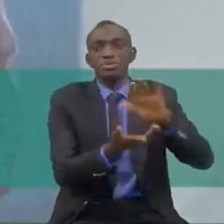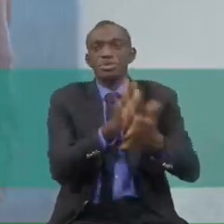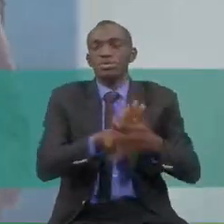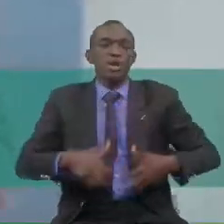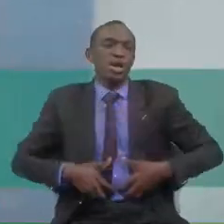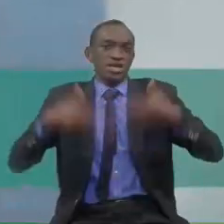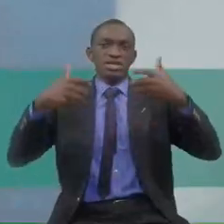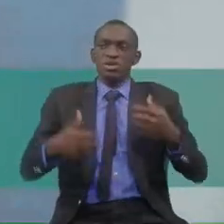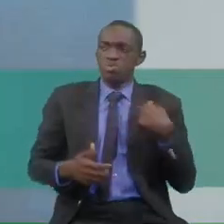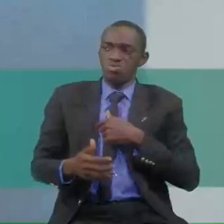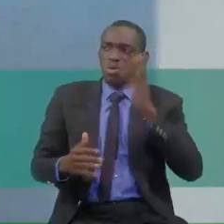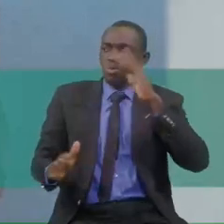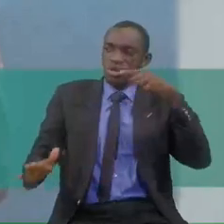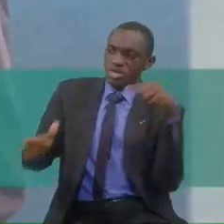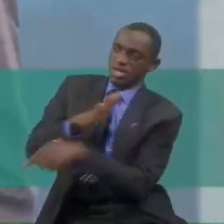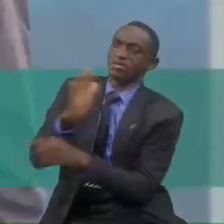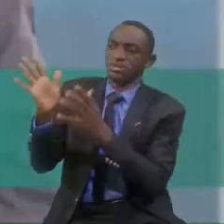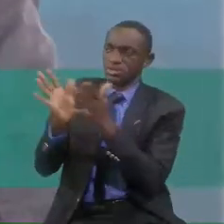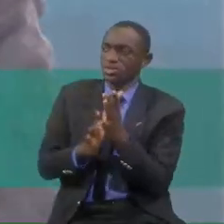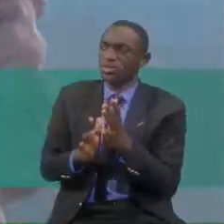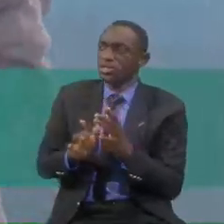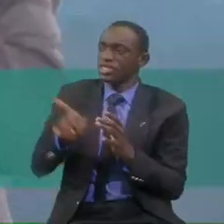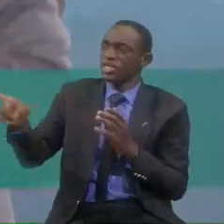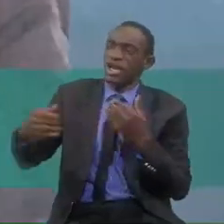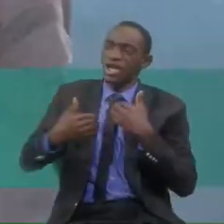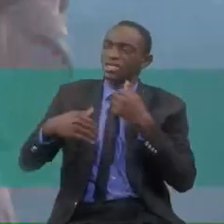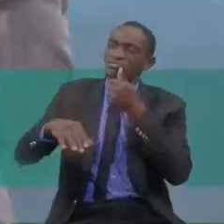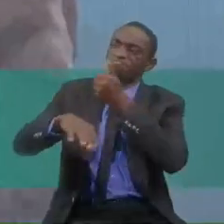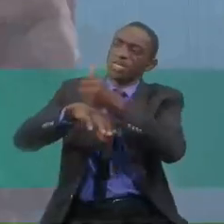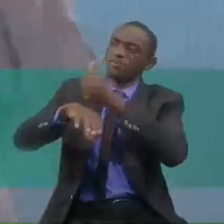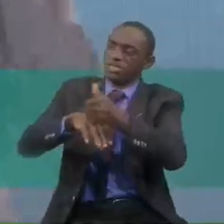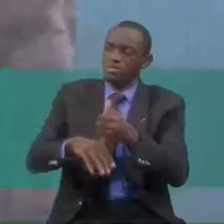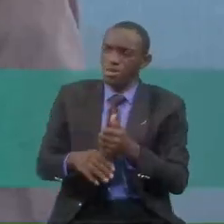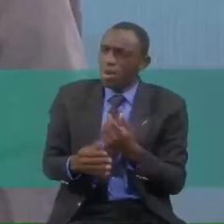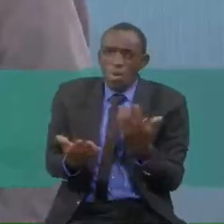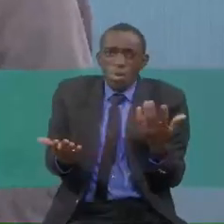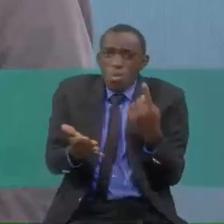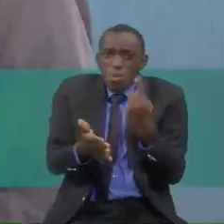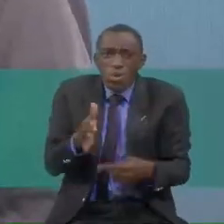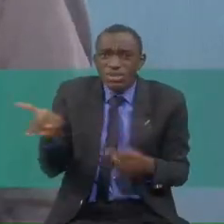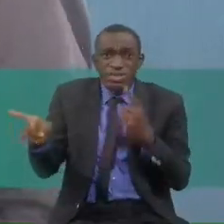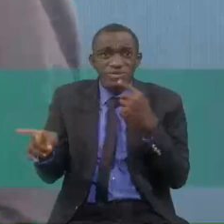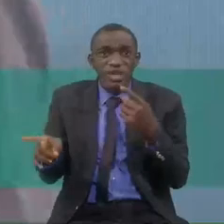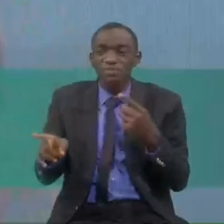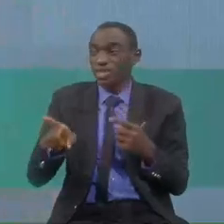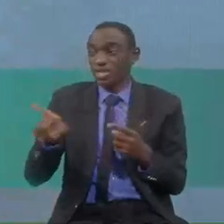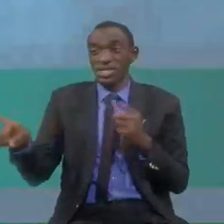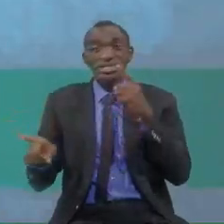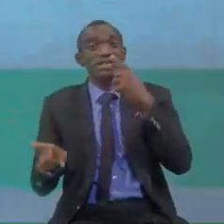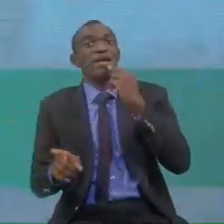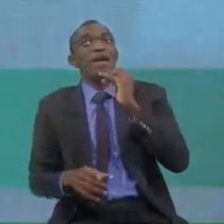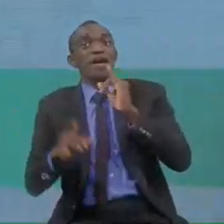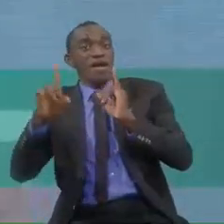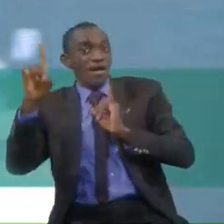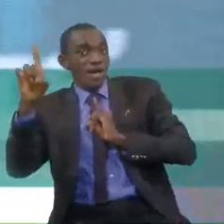sera crucifié. Pourquoi? Il a blasphémé. Quel blasphème! Il disait que je suis le